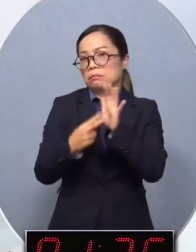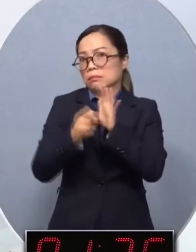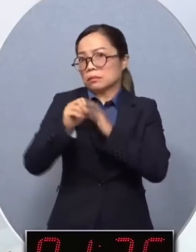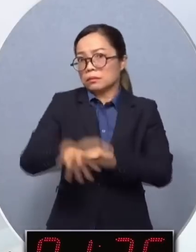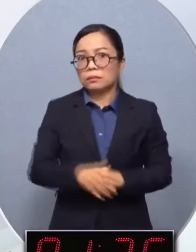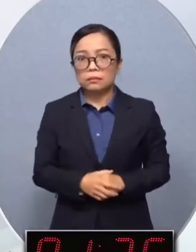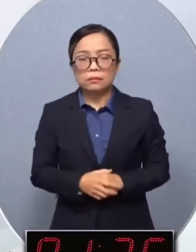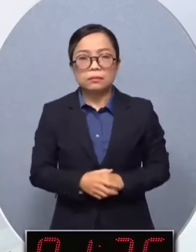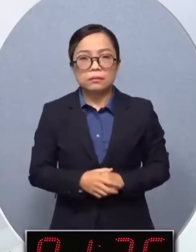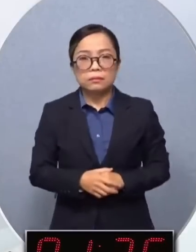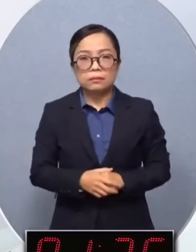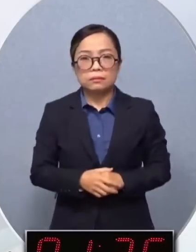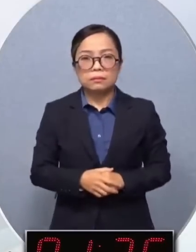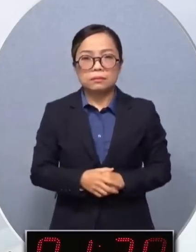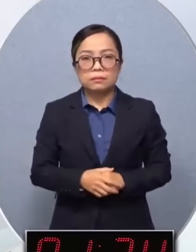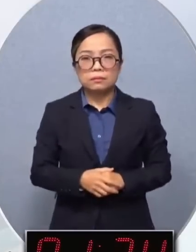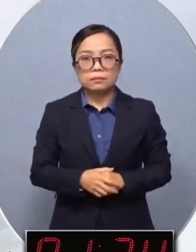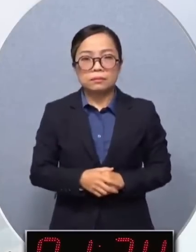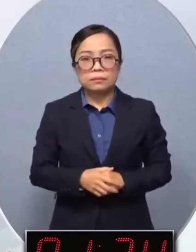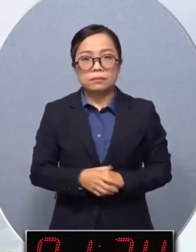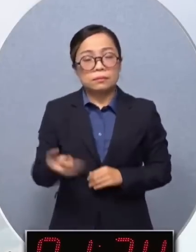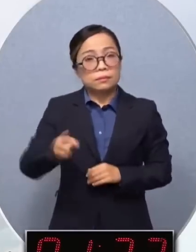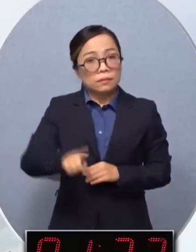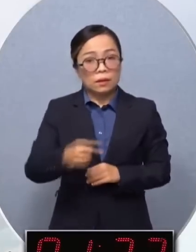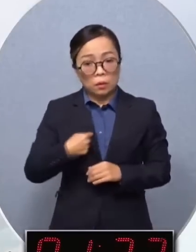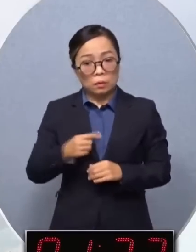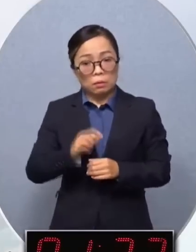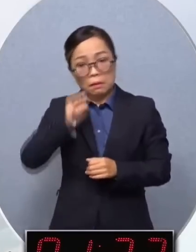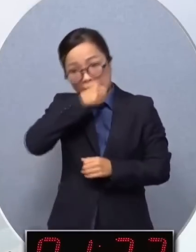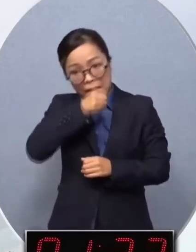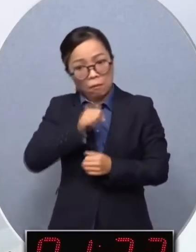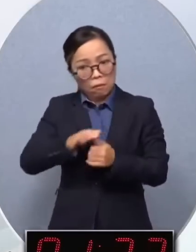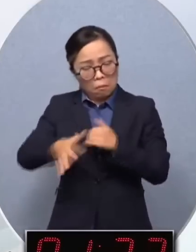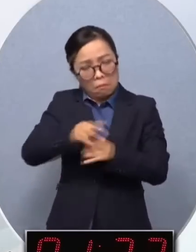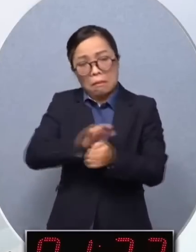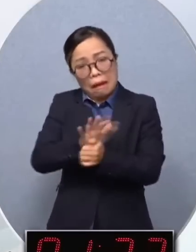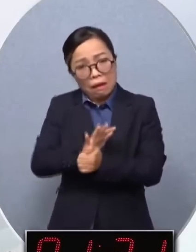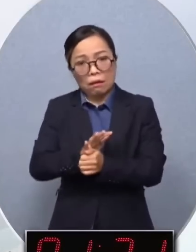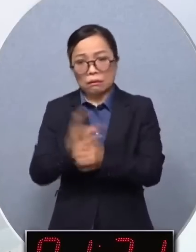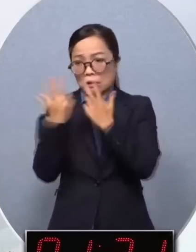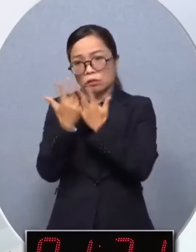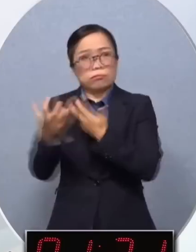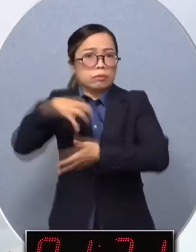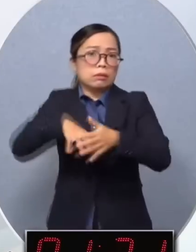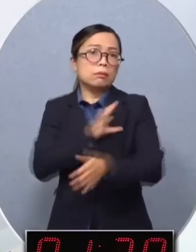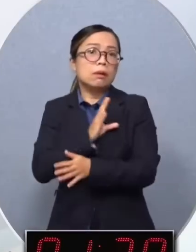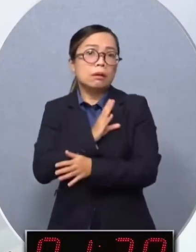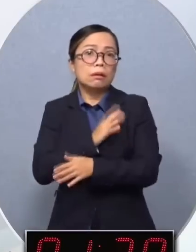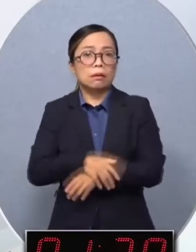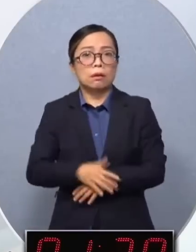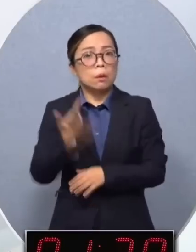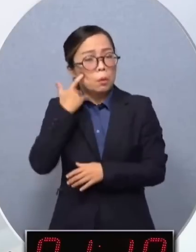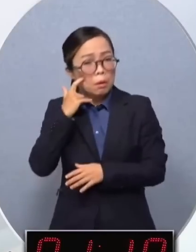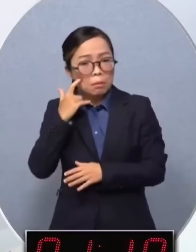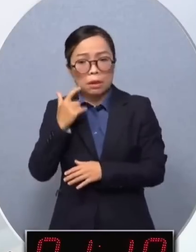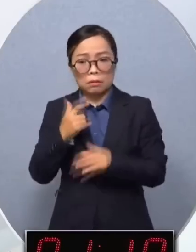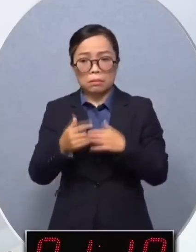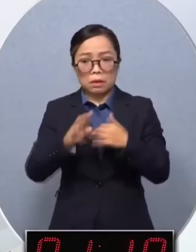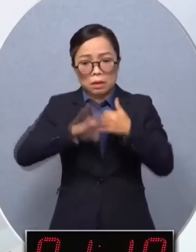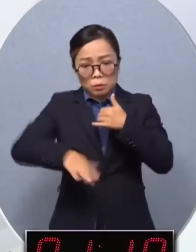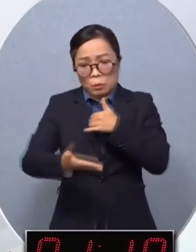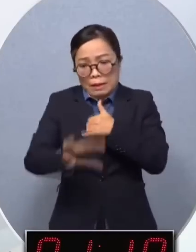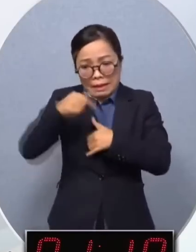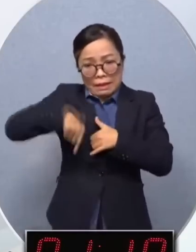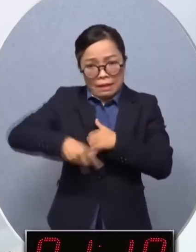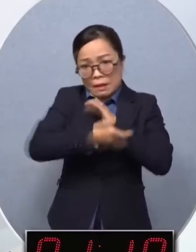啊，这个说明。那么我是爱台湾的，包括爱新北。新北是我父母从中南部来的第